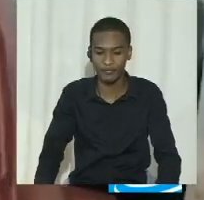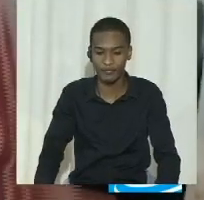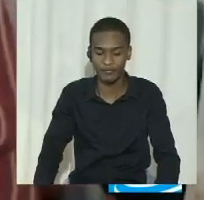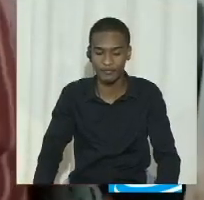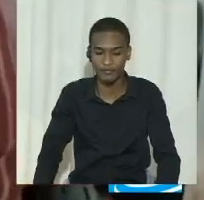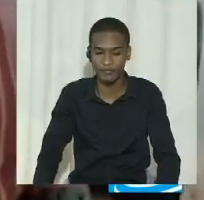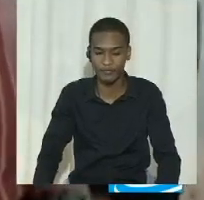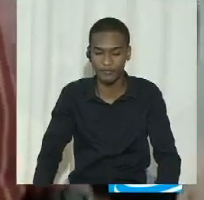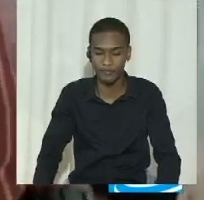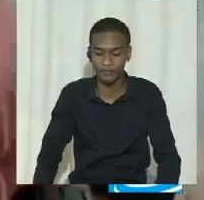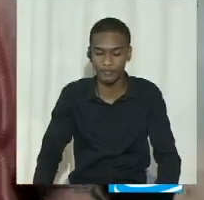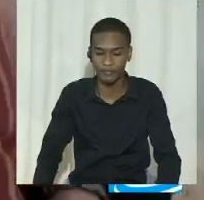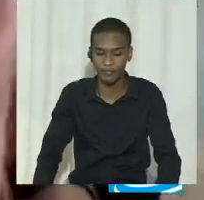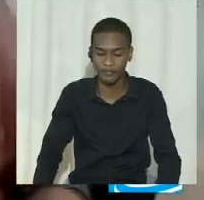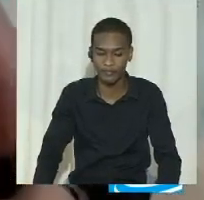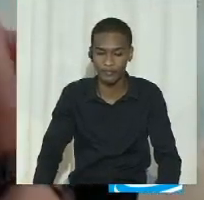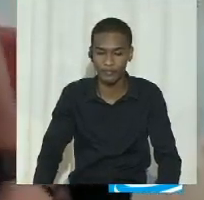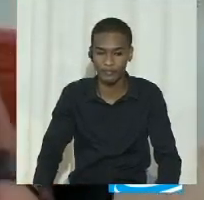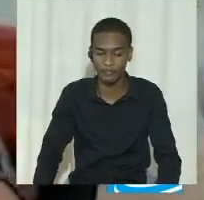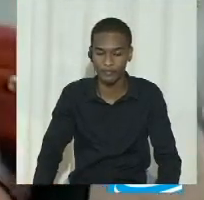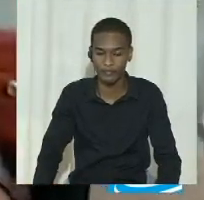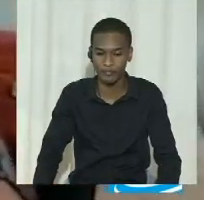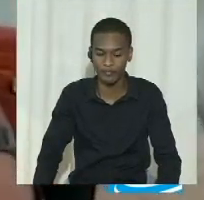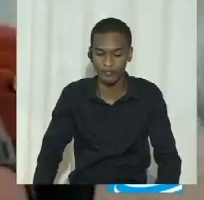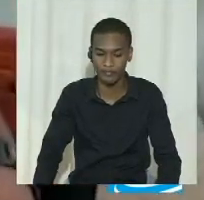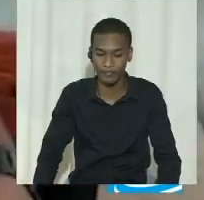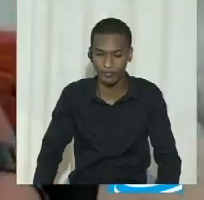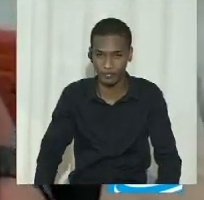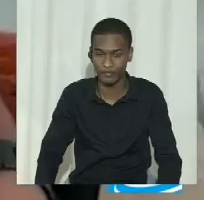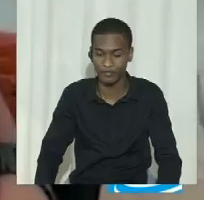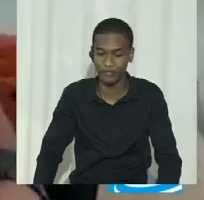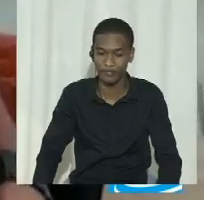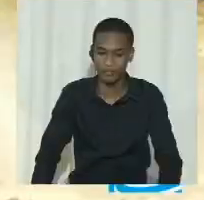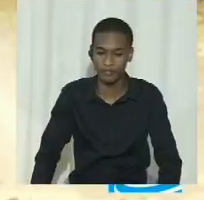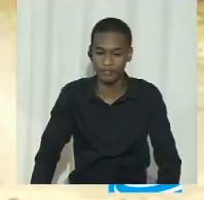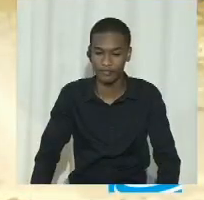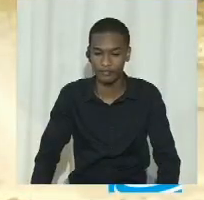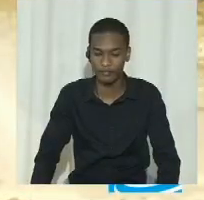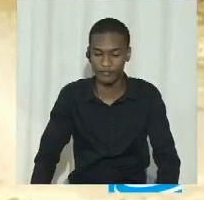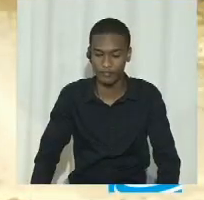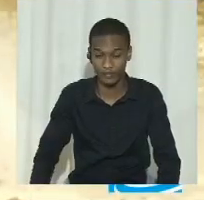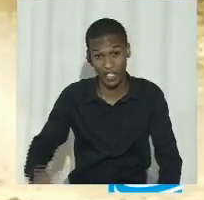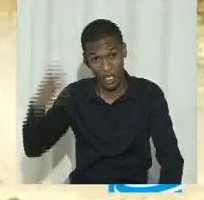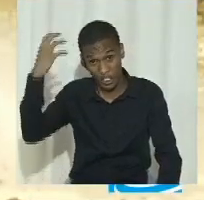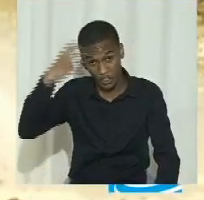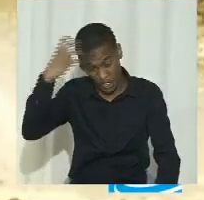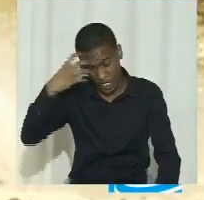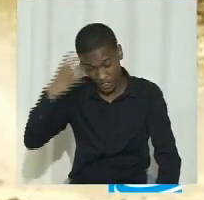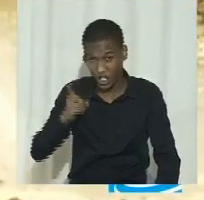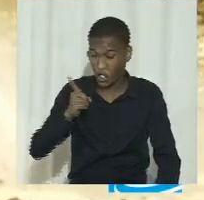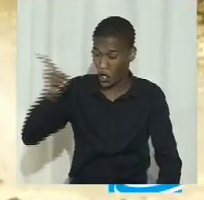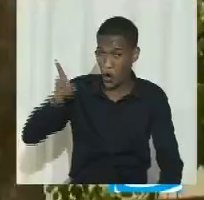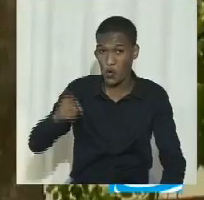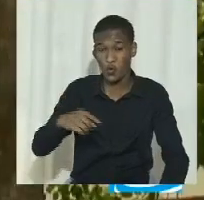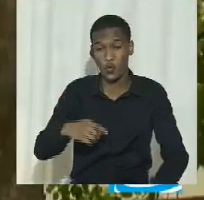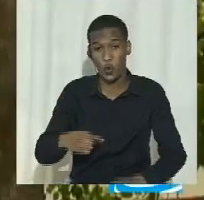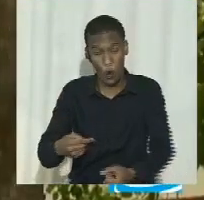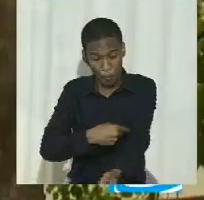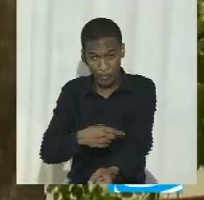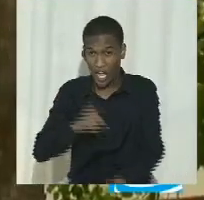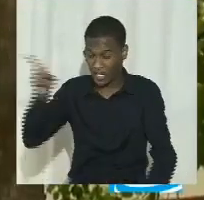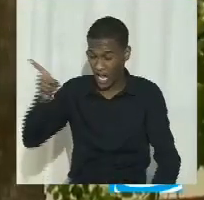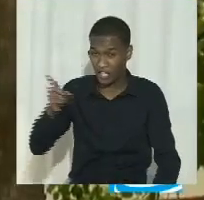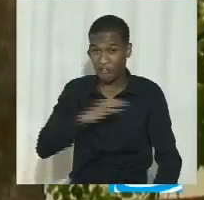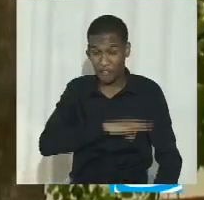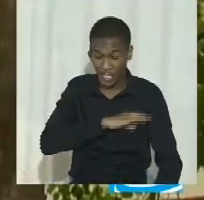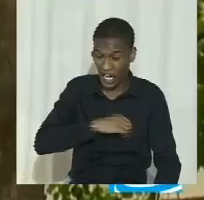5 jours. L'oxygène s'est coupé. Elle n'arrivait plus à respirer. Et elle est morte. Sahirana ny hôpitaly ao Inde amin'izao fotoana, tsy ampy